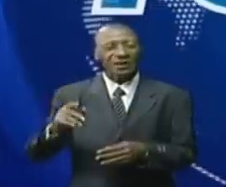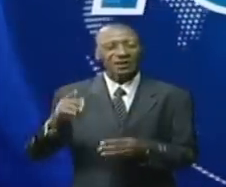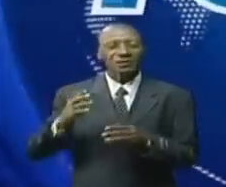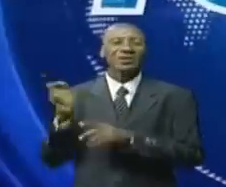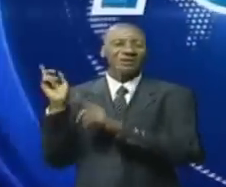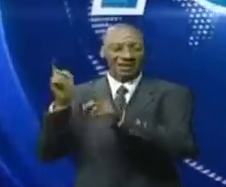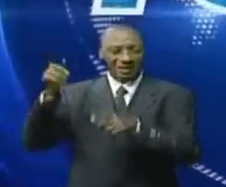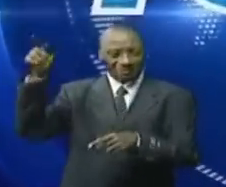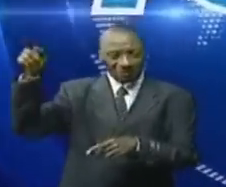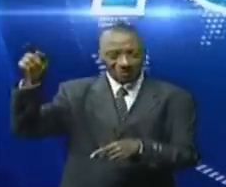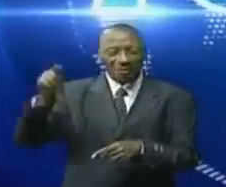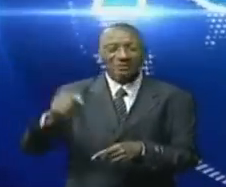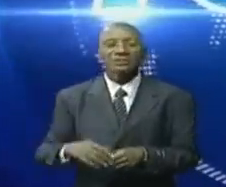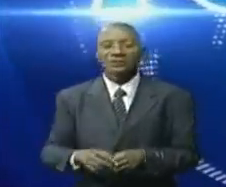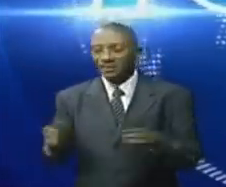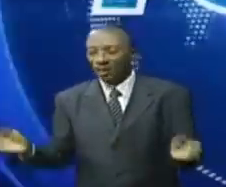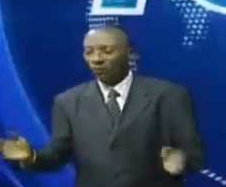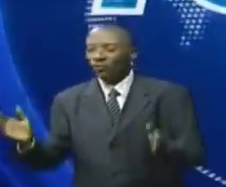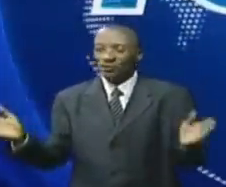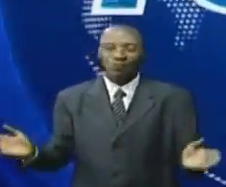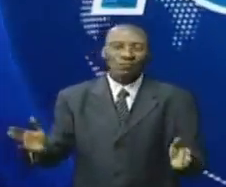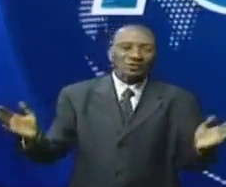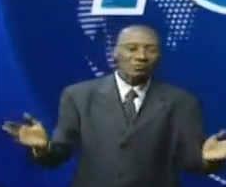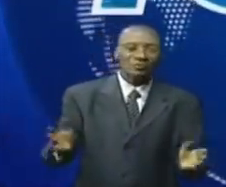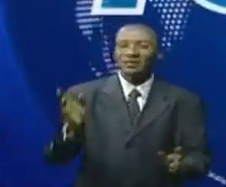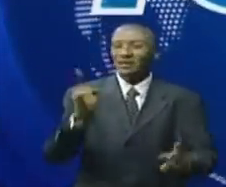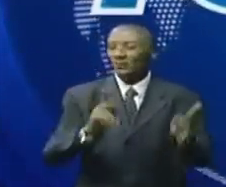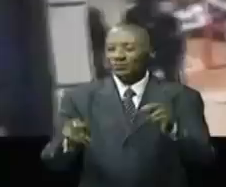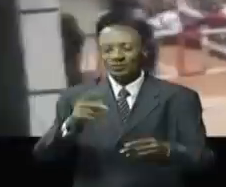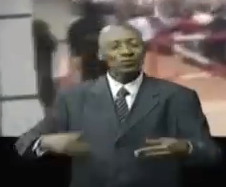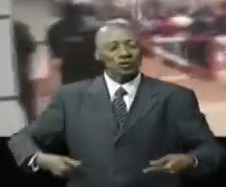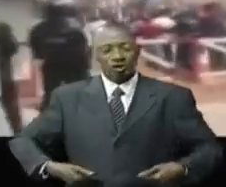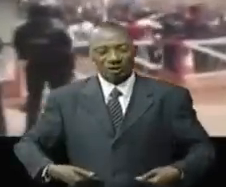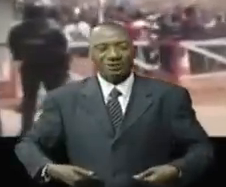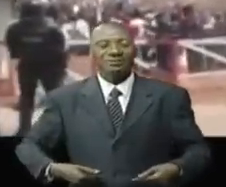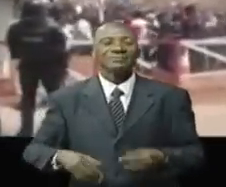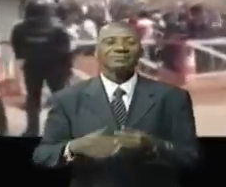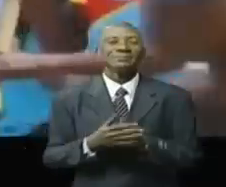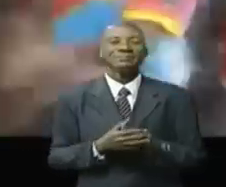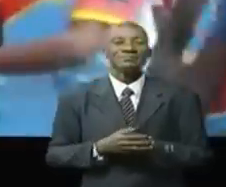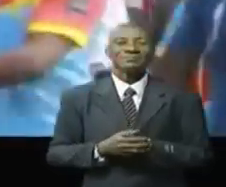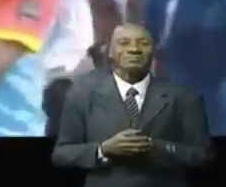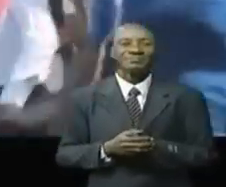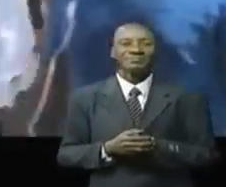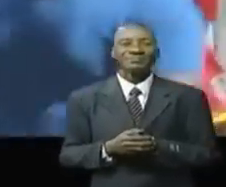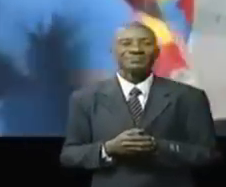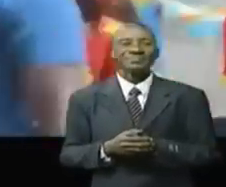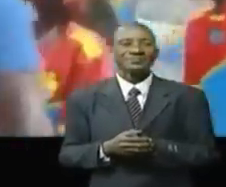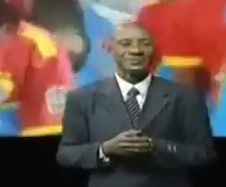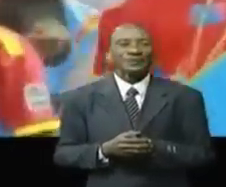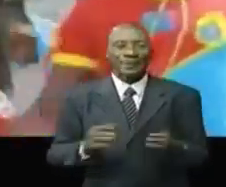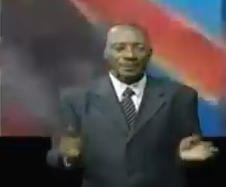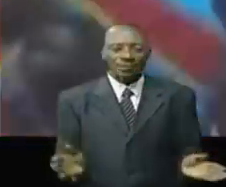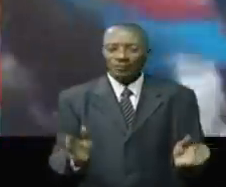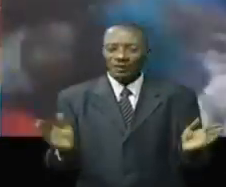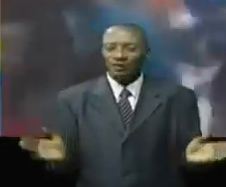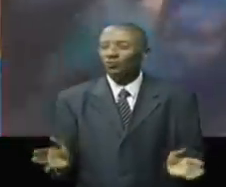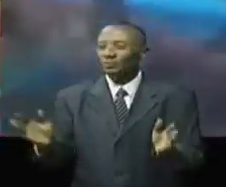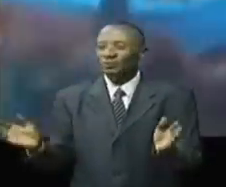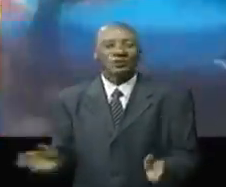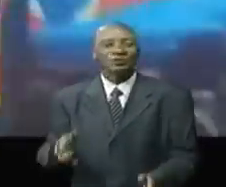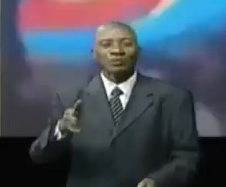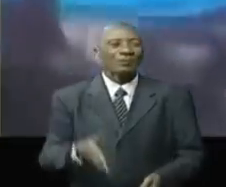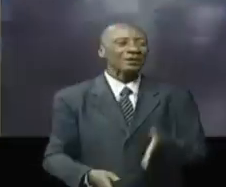leur soutien à nos vaillants militaires au front. Suivez ces reportages. Des mobilisations se multiplient à travers les pays